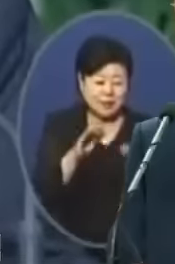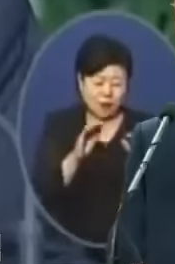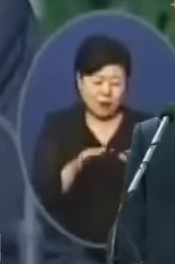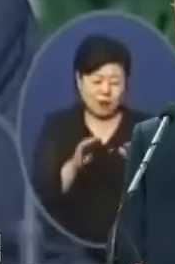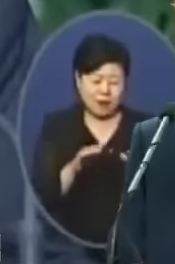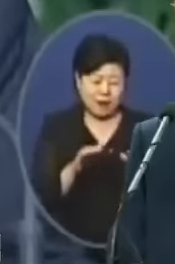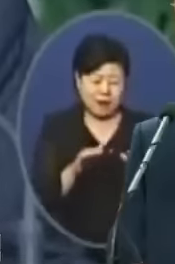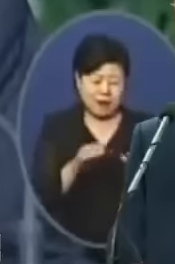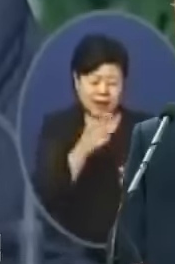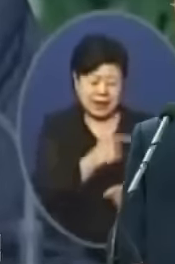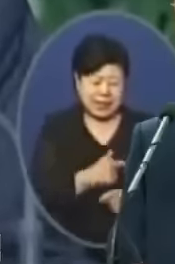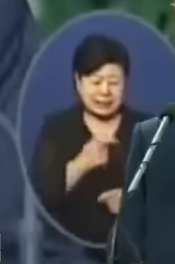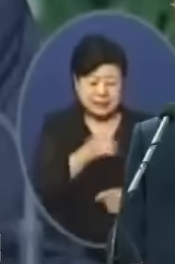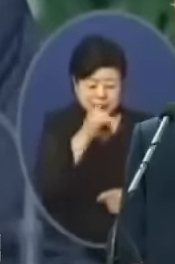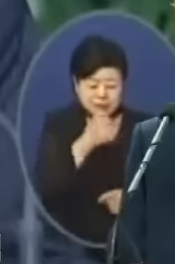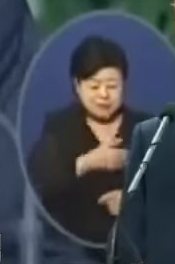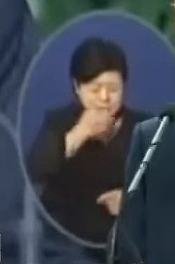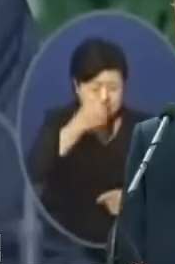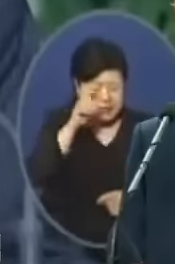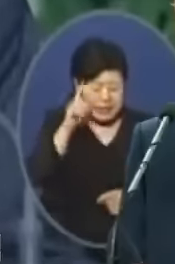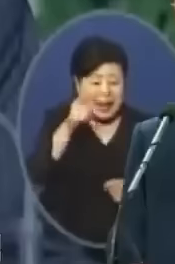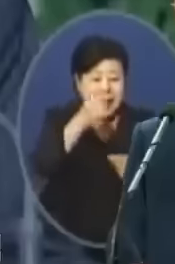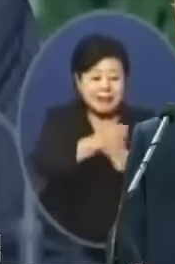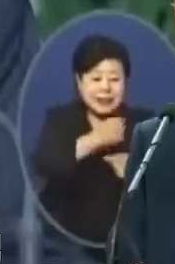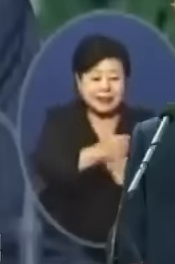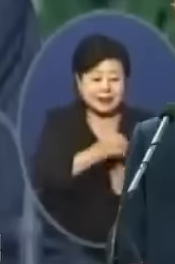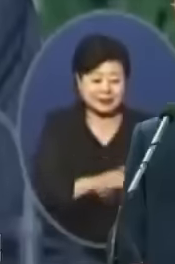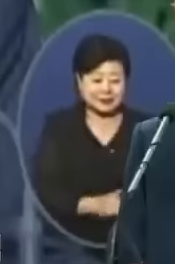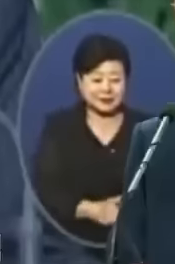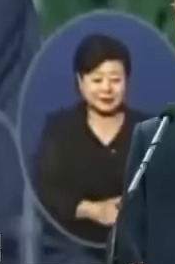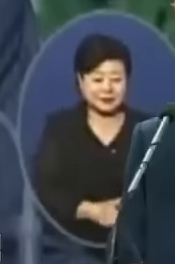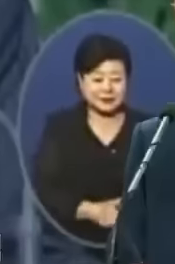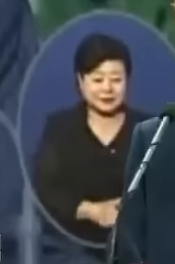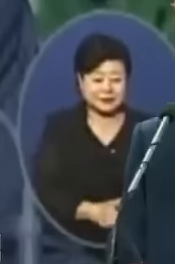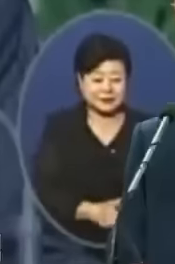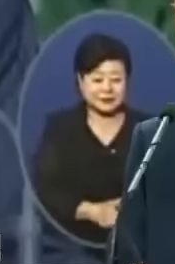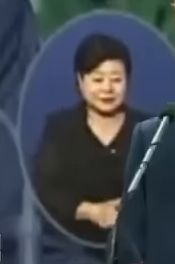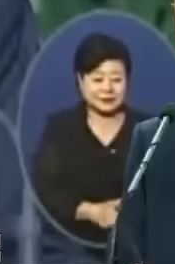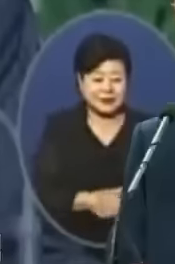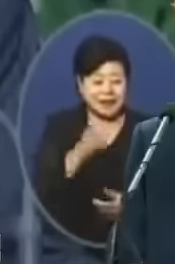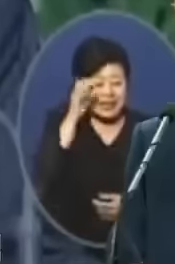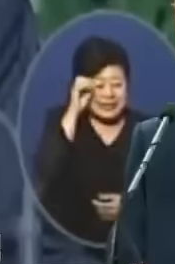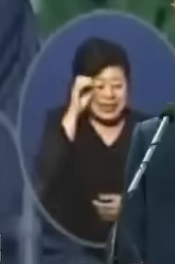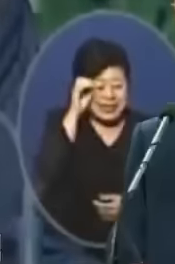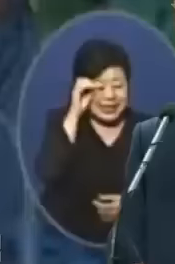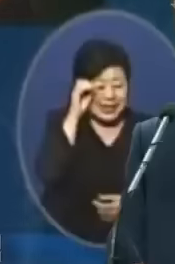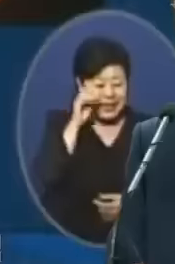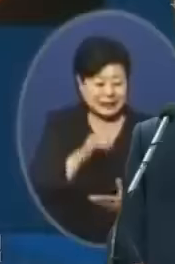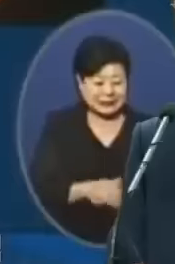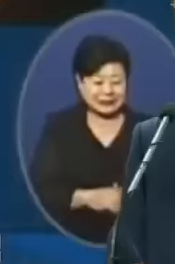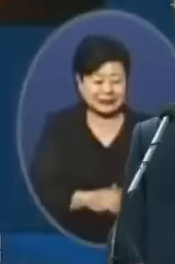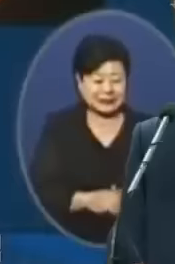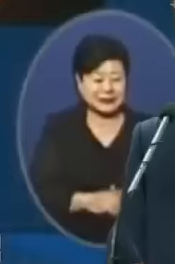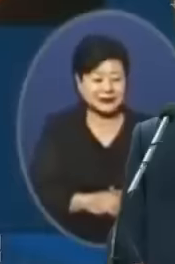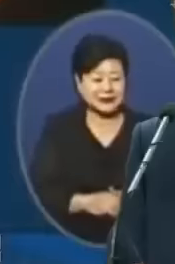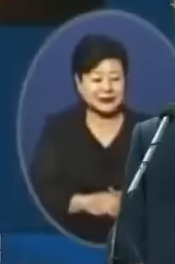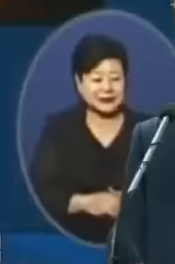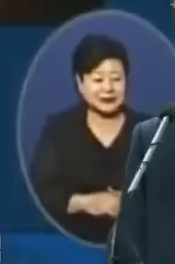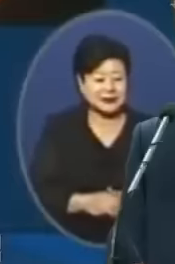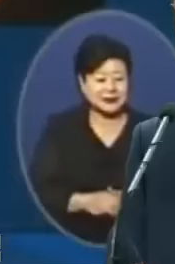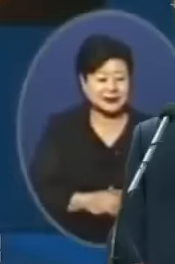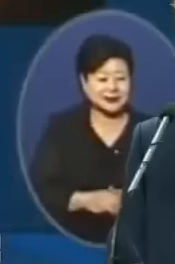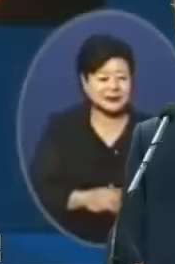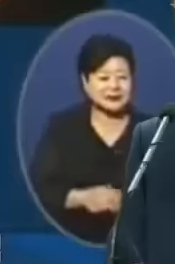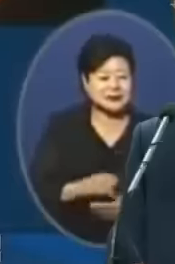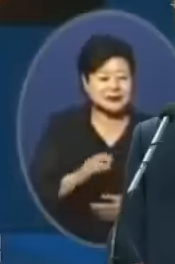오늘 가슴 속에 있는 꿈이 내일을 창조하는 것입니다. 달걀 아래는 유정란과 무정란이 있는데 무정란은